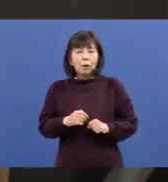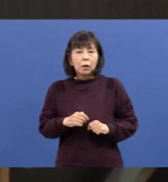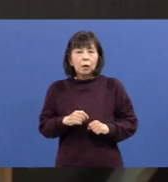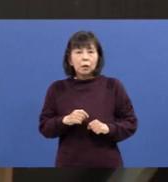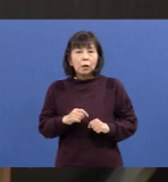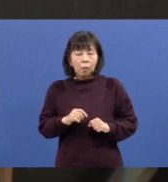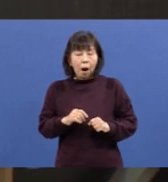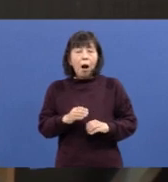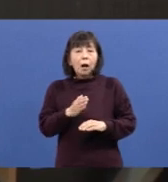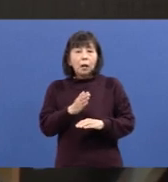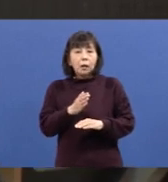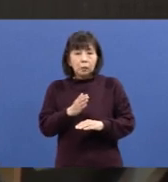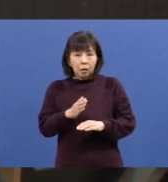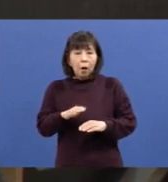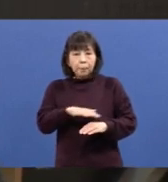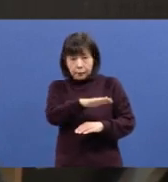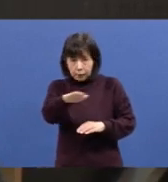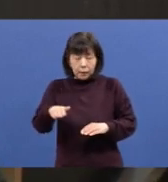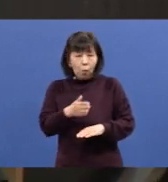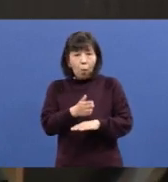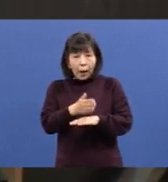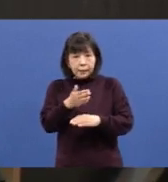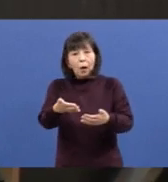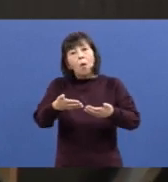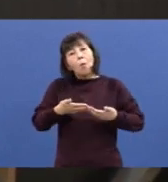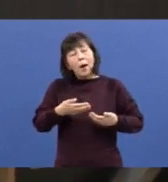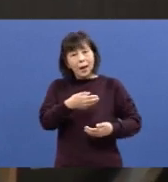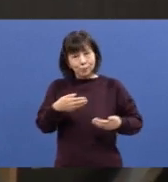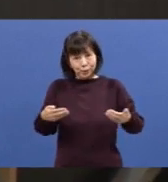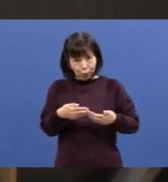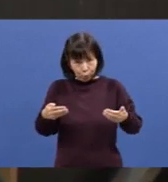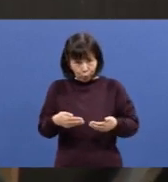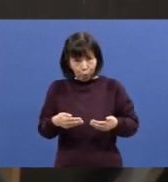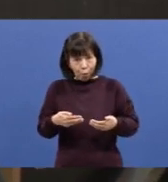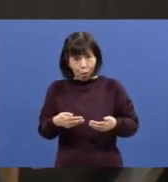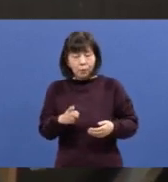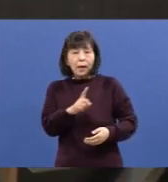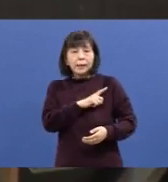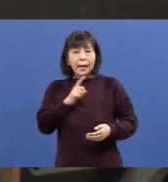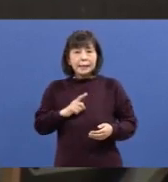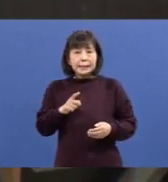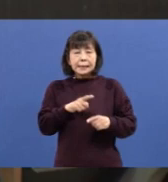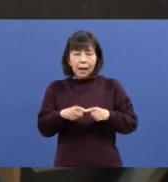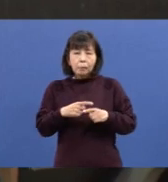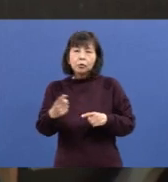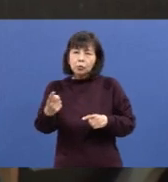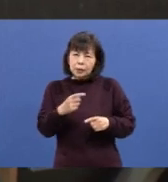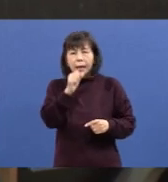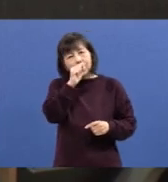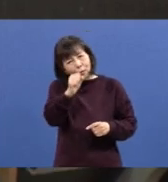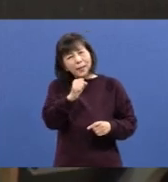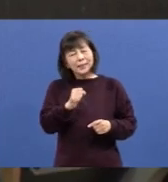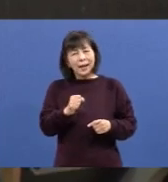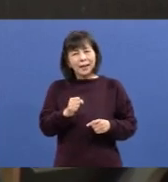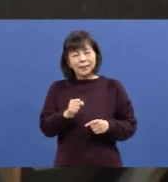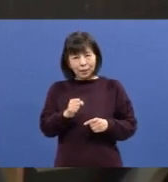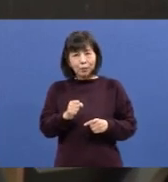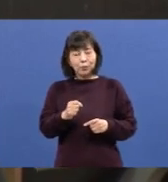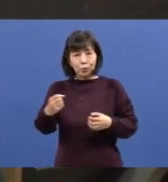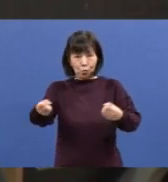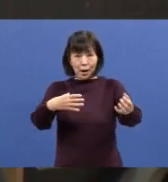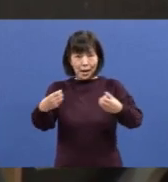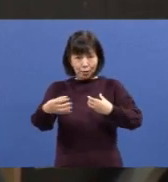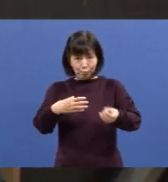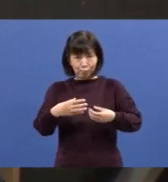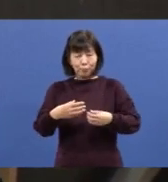あ、とても感謝される仕事ですし、デイサービスに来て、まあ、来てよかったってすごい実感してい